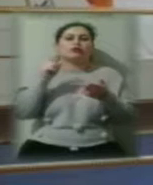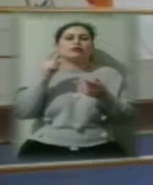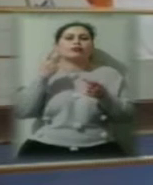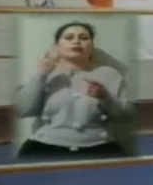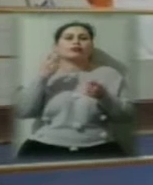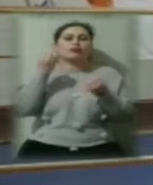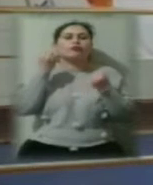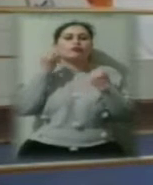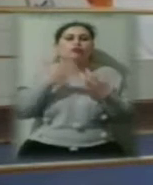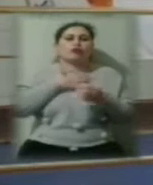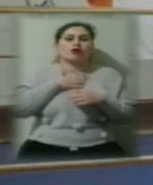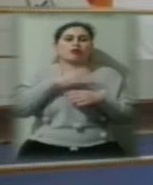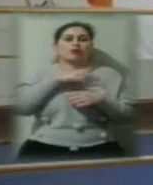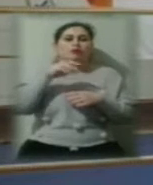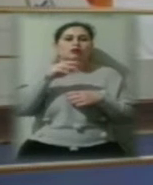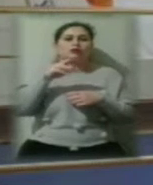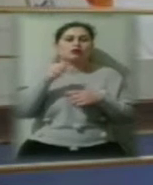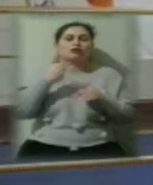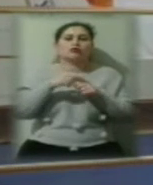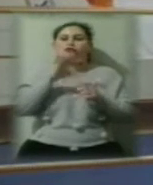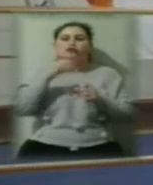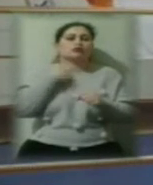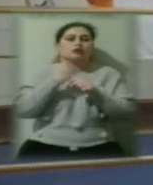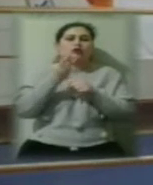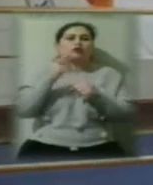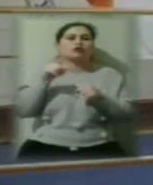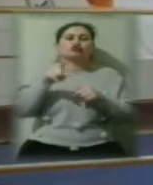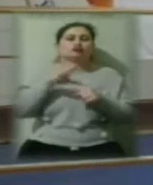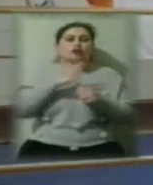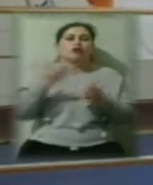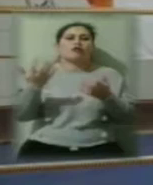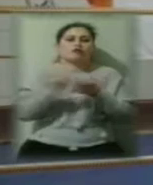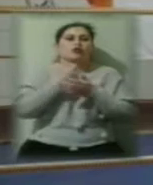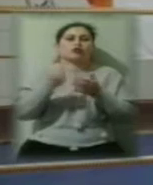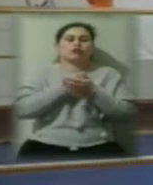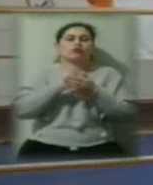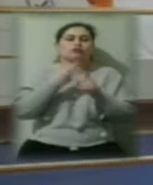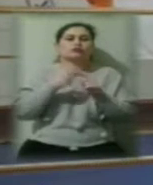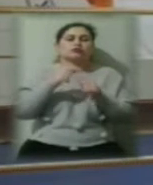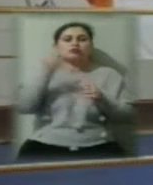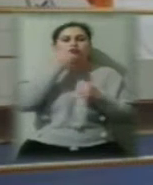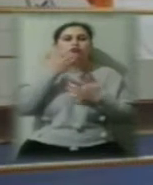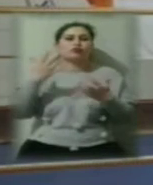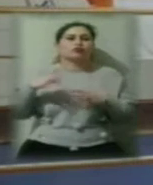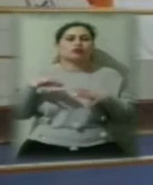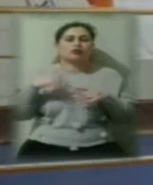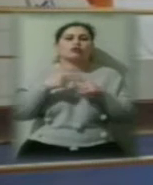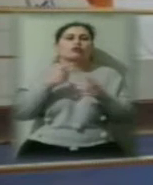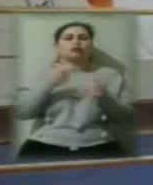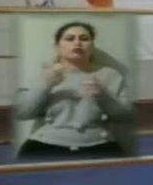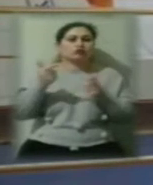мета. Тобто я вже робив все для того, щоб цього досягти. Ну, завдяки тренеру, підготовці, тобто ми робили